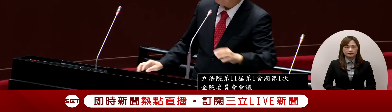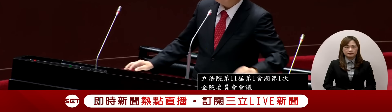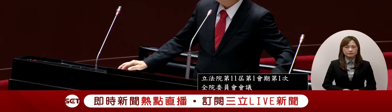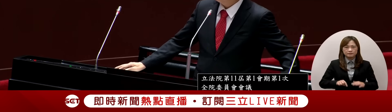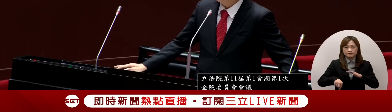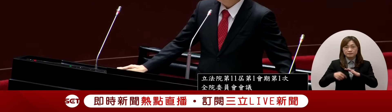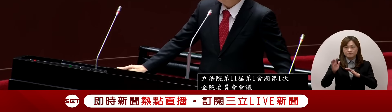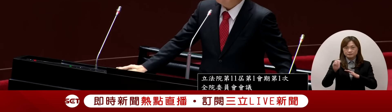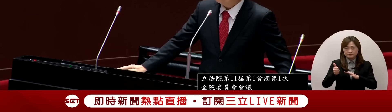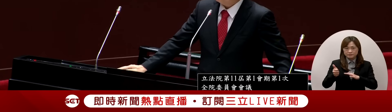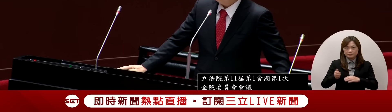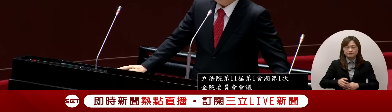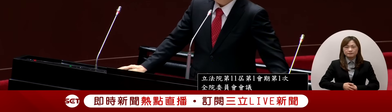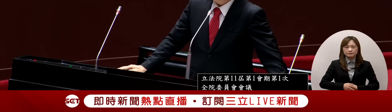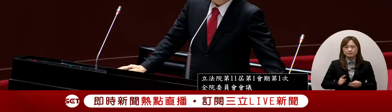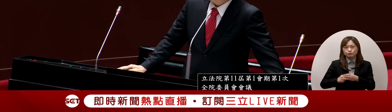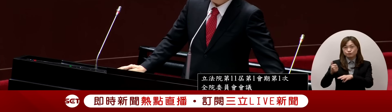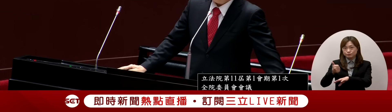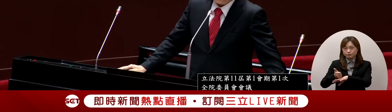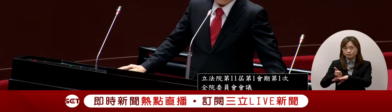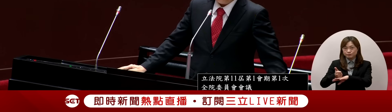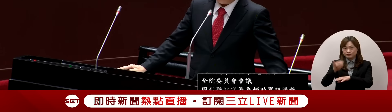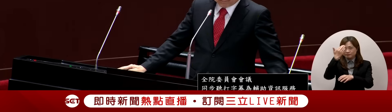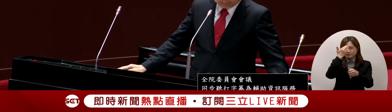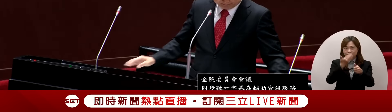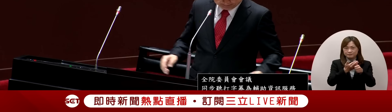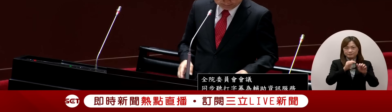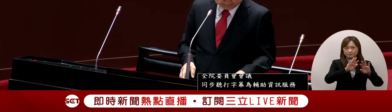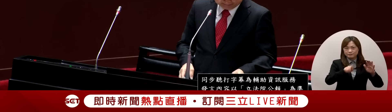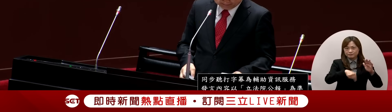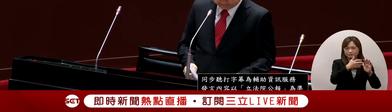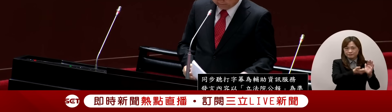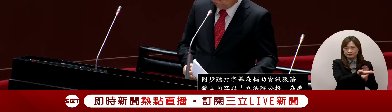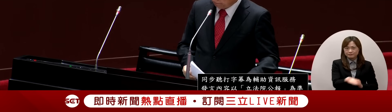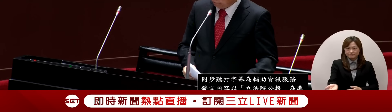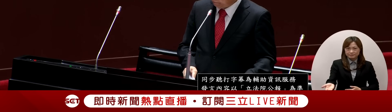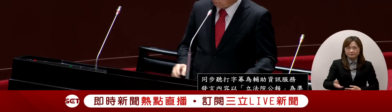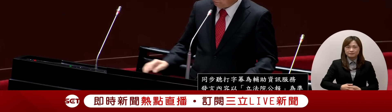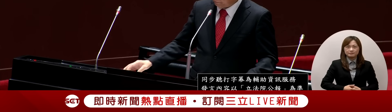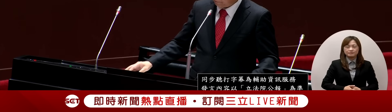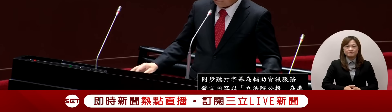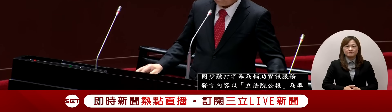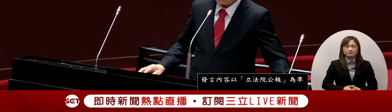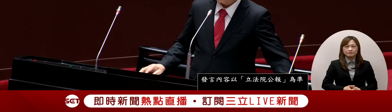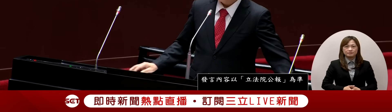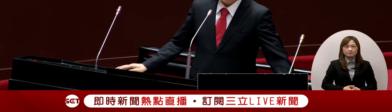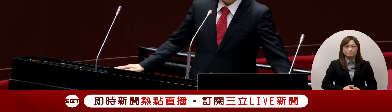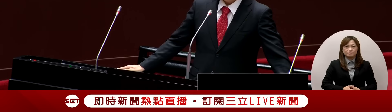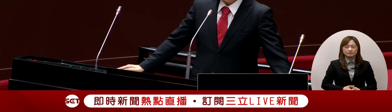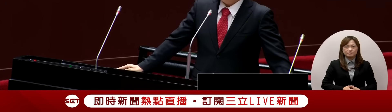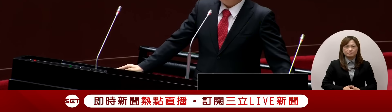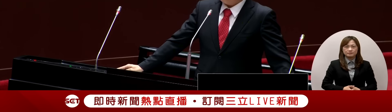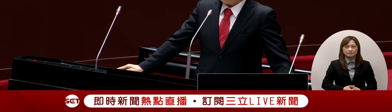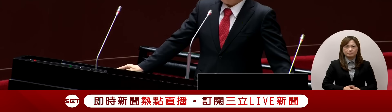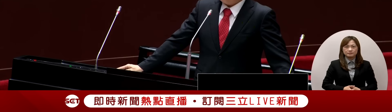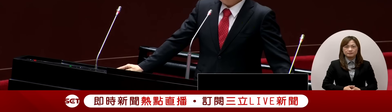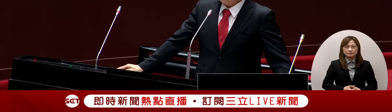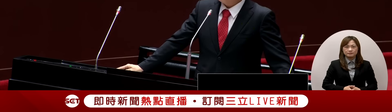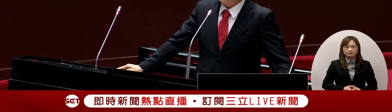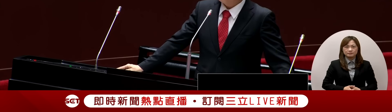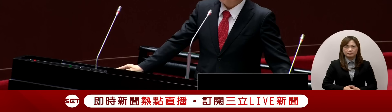院长，主席啊，是不是请卓院长？ 麻烦请卓院长备询。